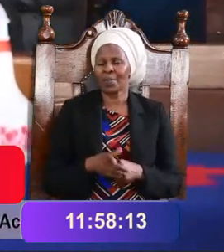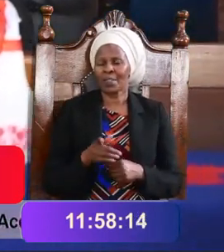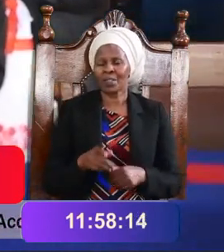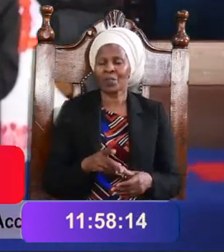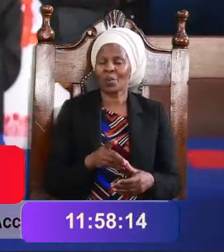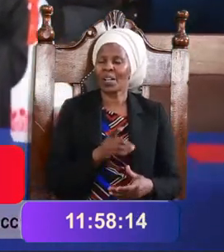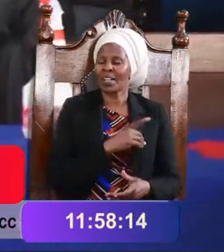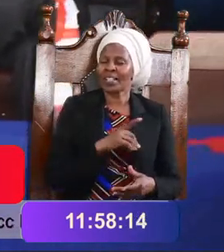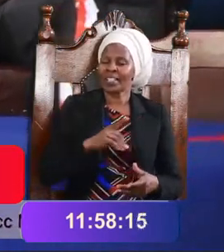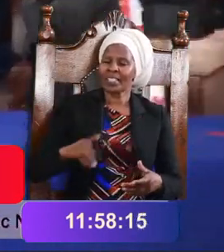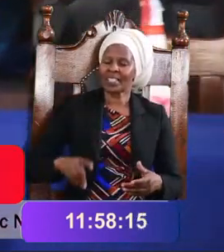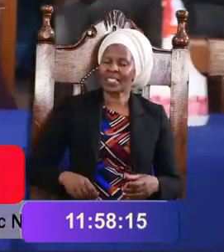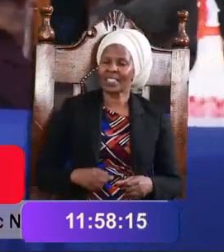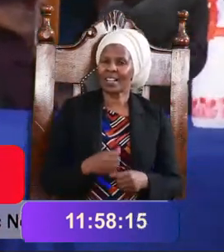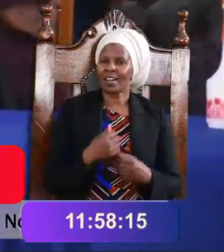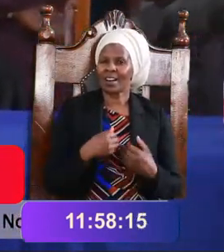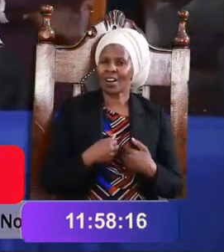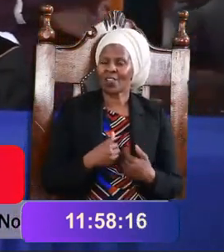walio na vyeo